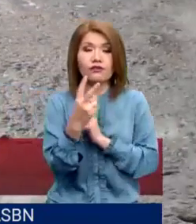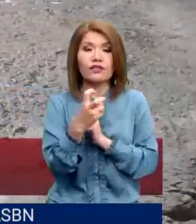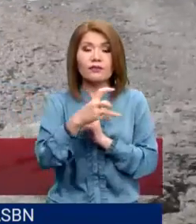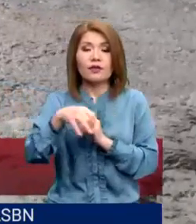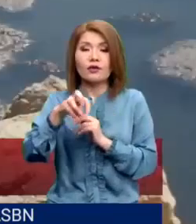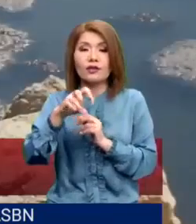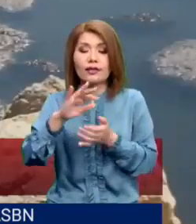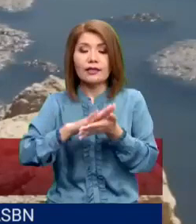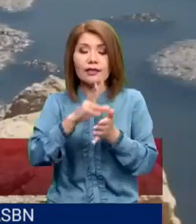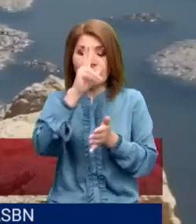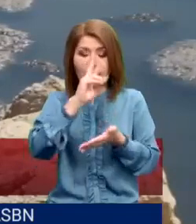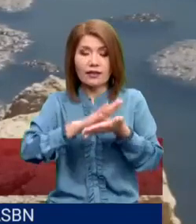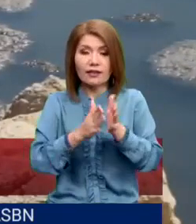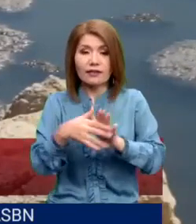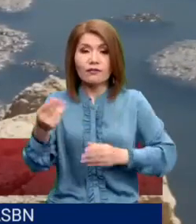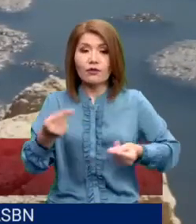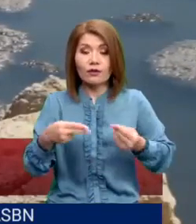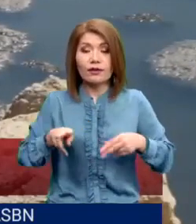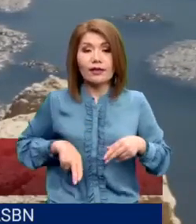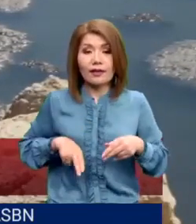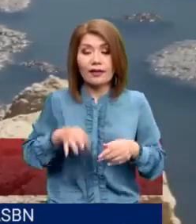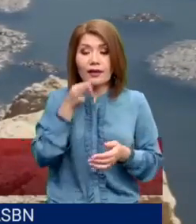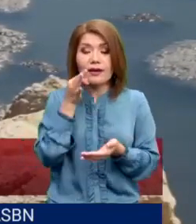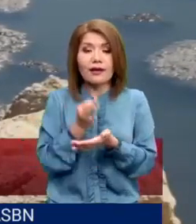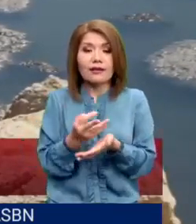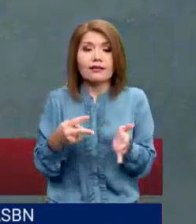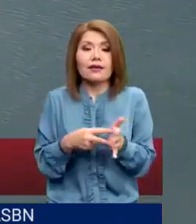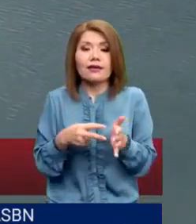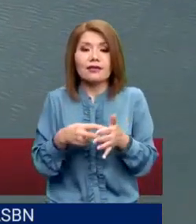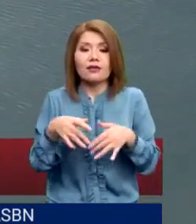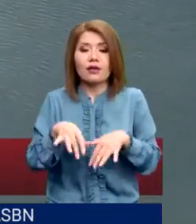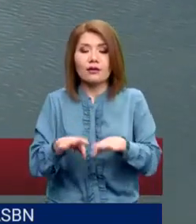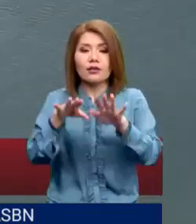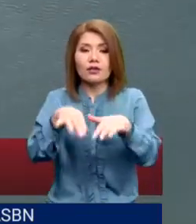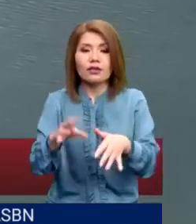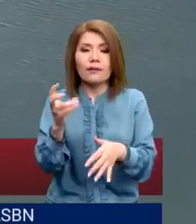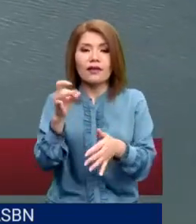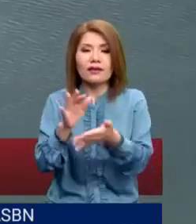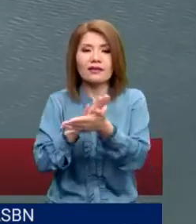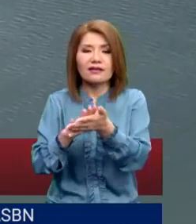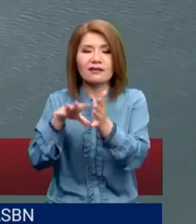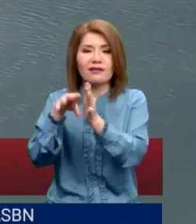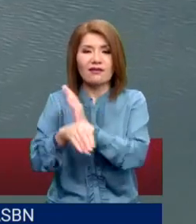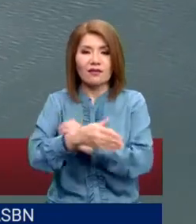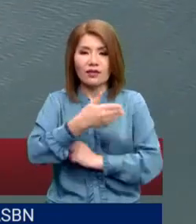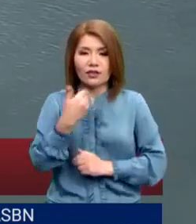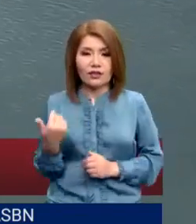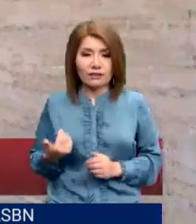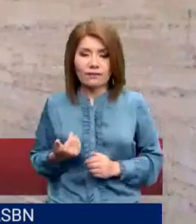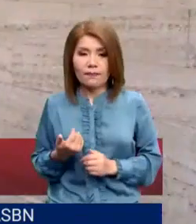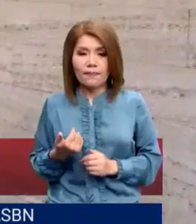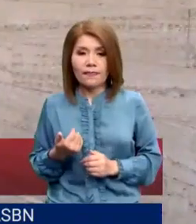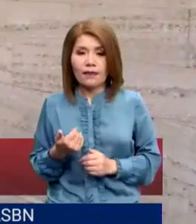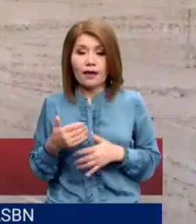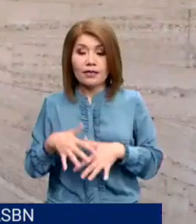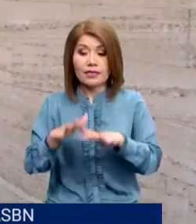2 айлық келісім жасаған серіктестік директоры болса, бұл сомаға теңізді балдырдан тазалау жұмыстары кірмейді деп отыр. Қалалық